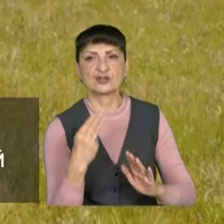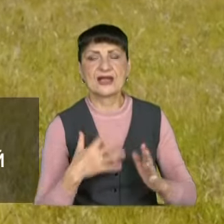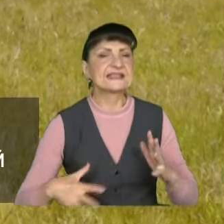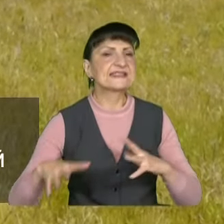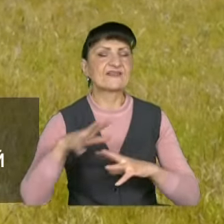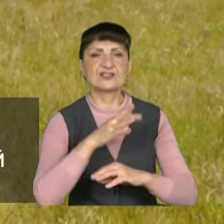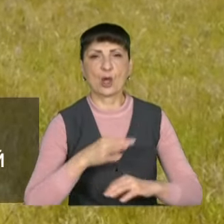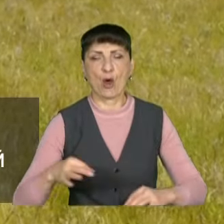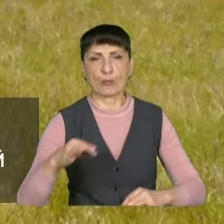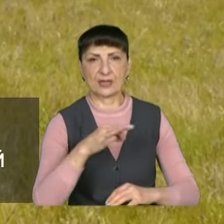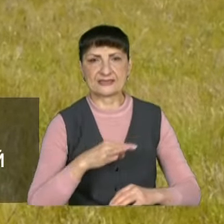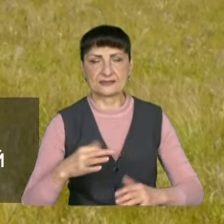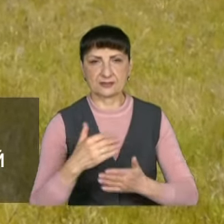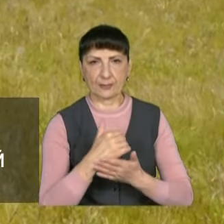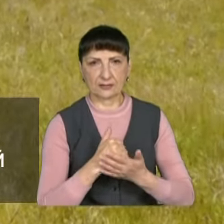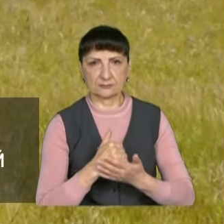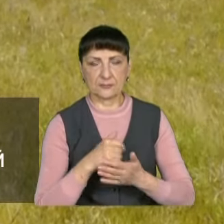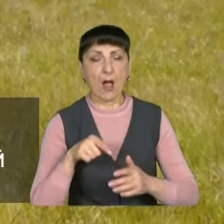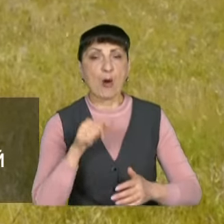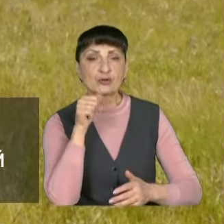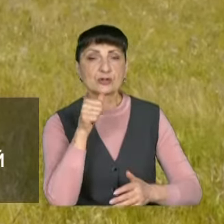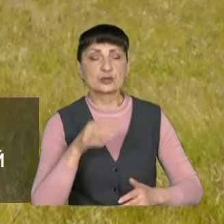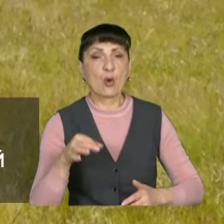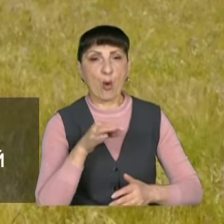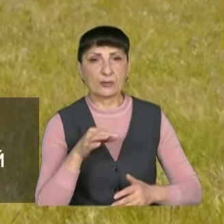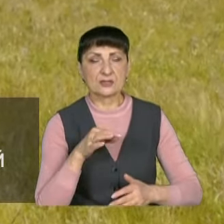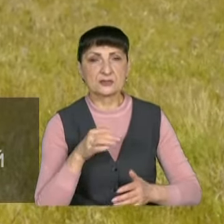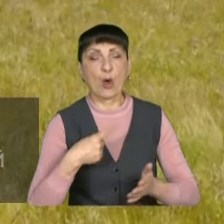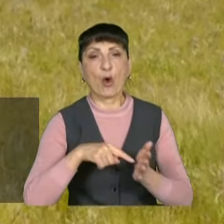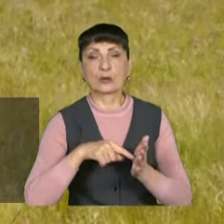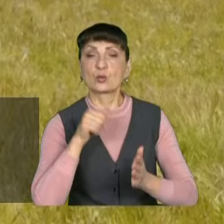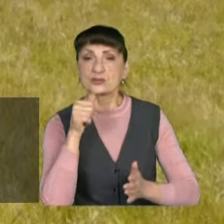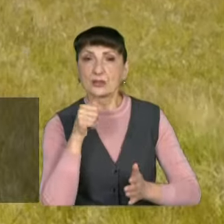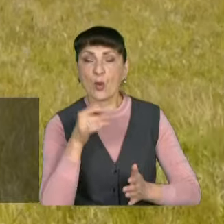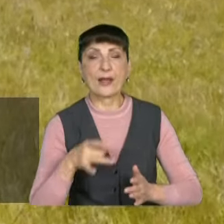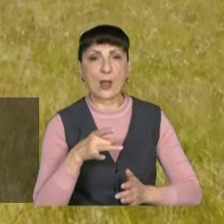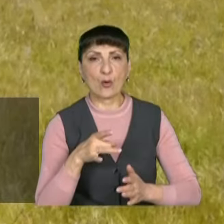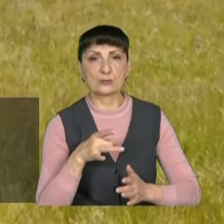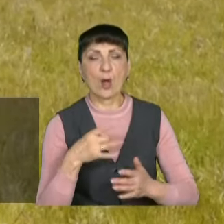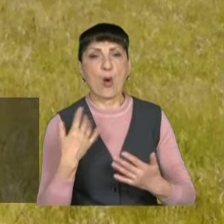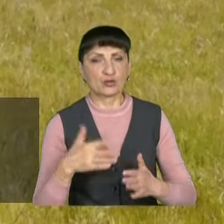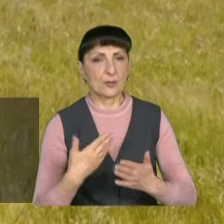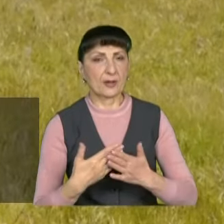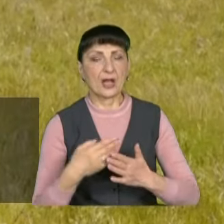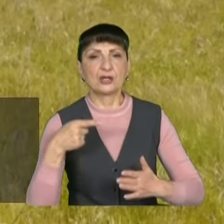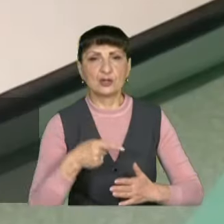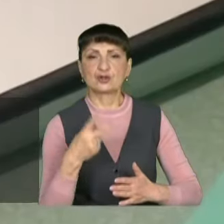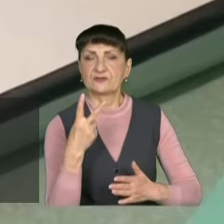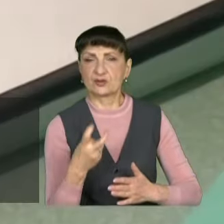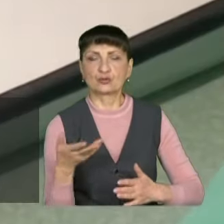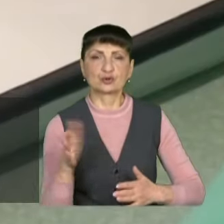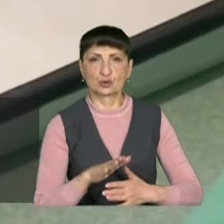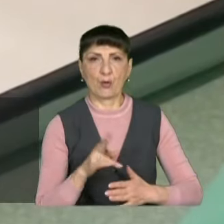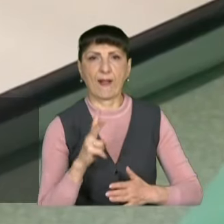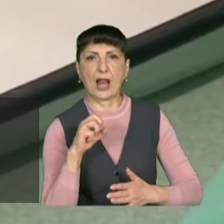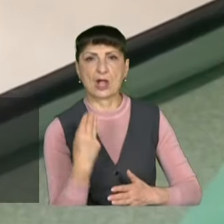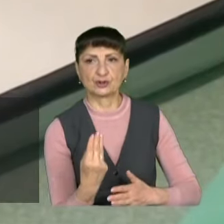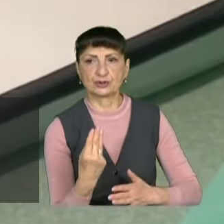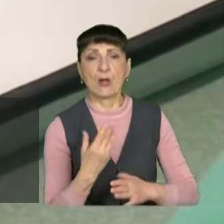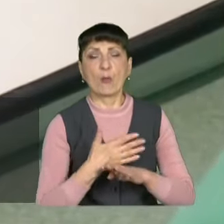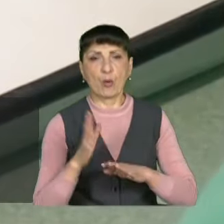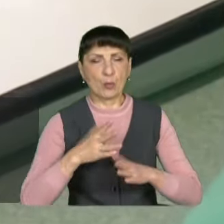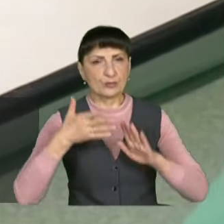области собрать. На Кустанайскую область, на город Кустанай и Кустанайский район нам уже порядка 1200 клещей собрать. После